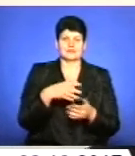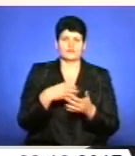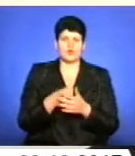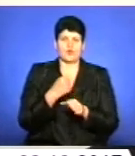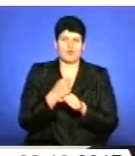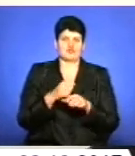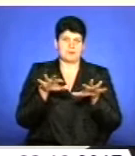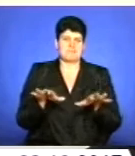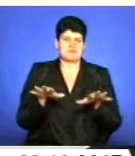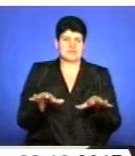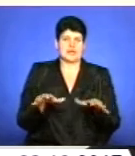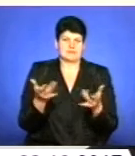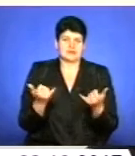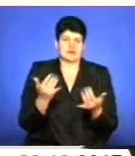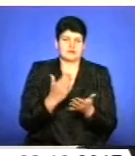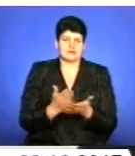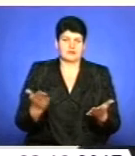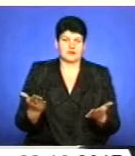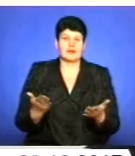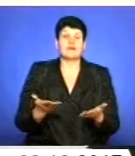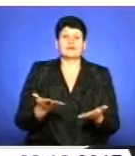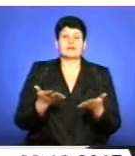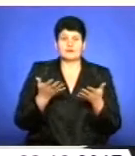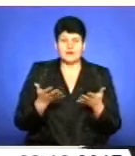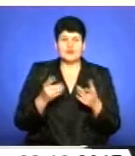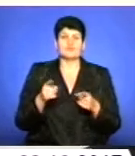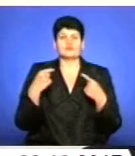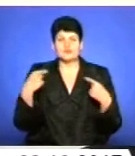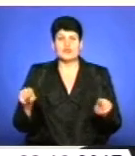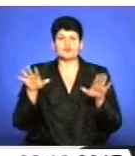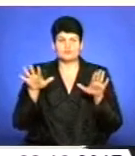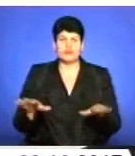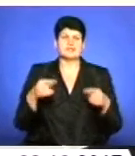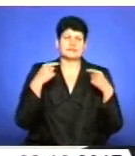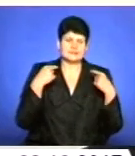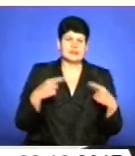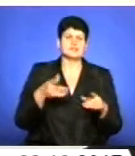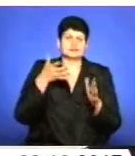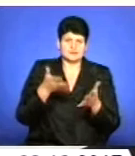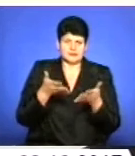робочі місця, які вони зараз мають. Звісно, вони будуть в іншому місці, в іншому форматі і таке